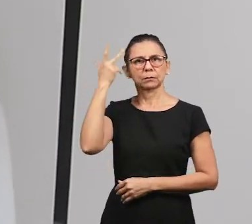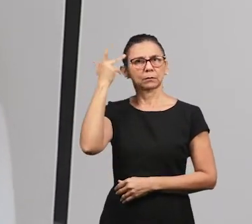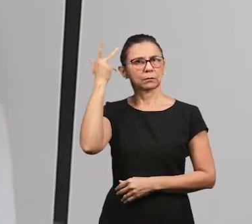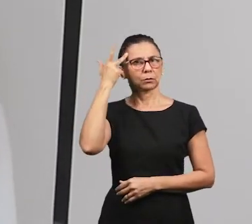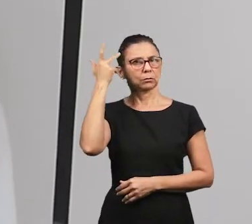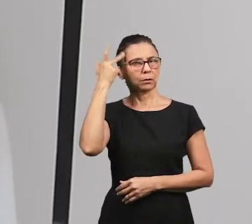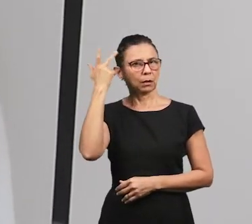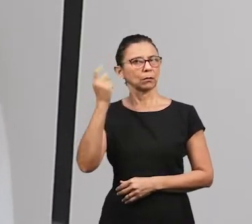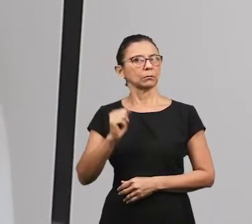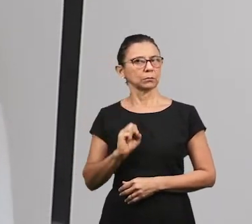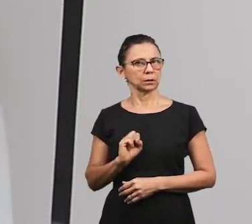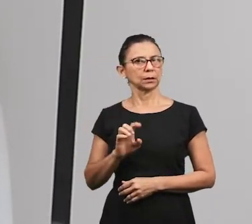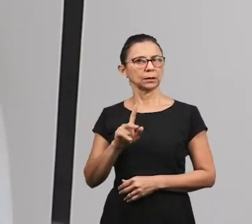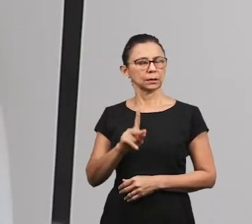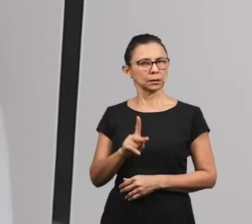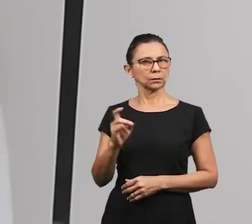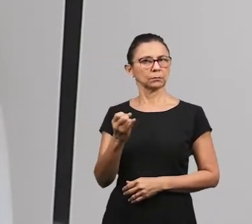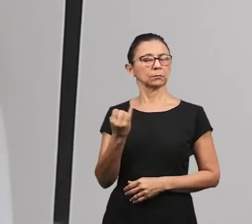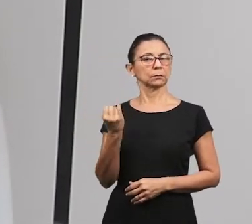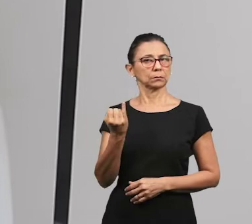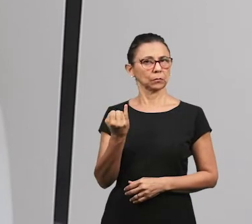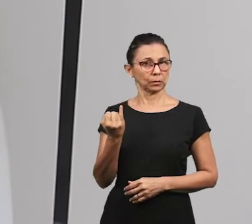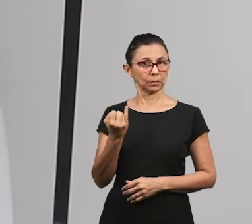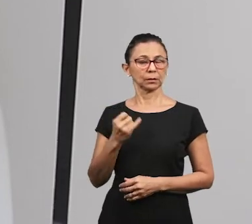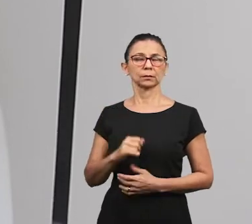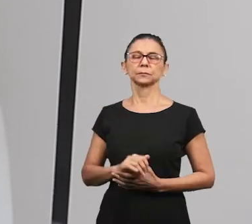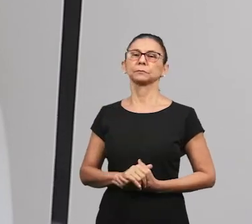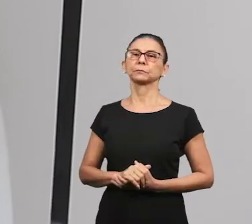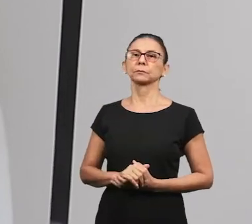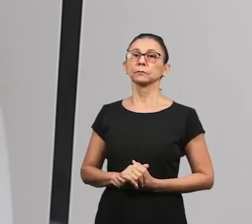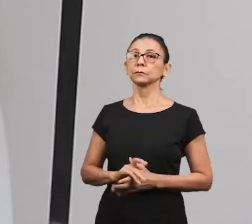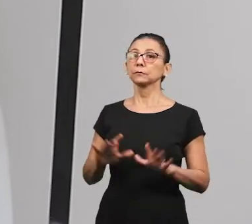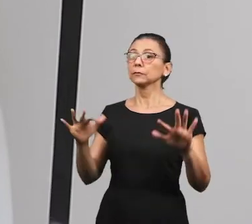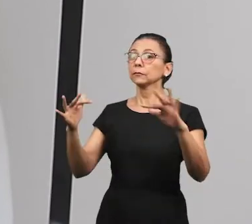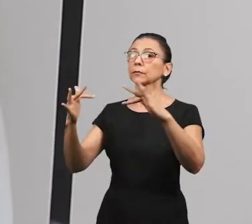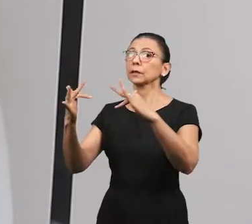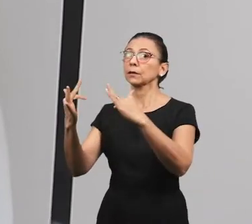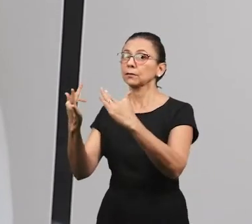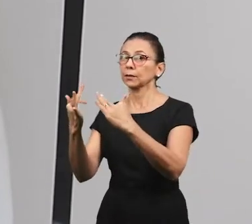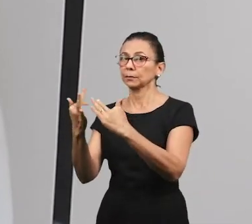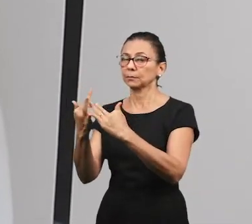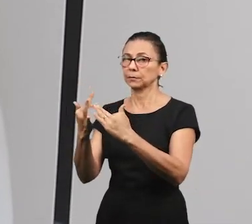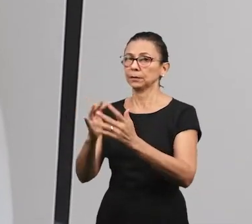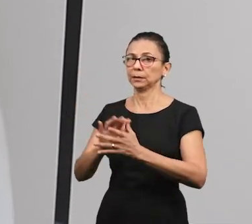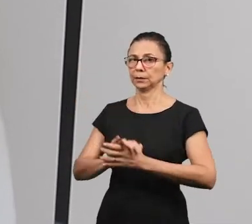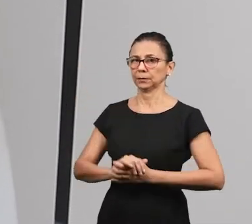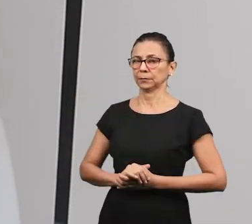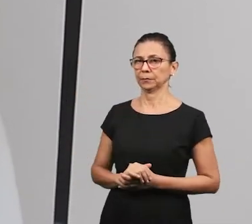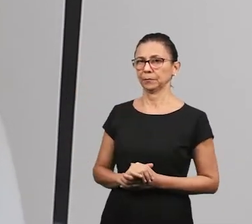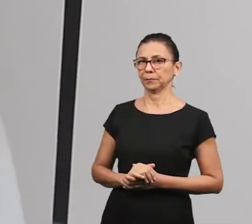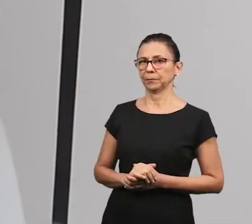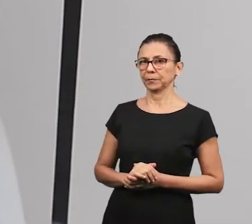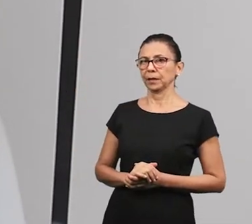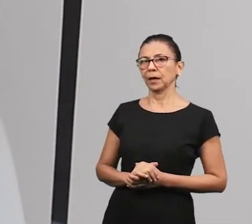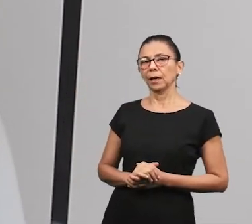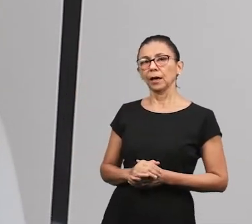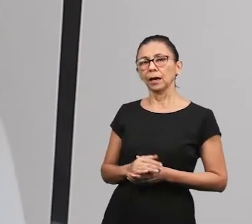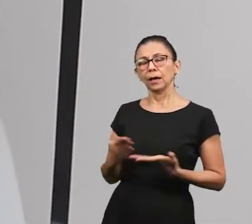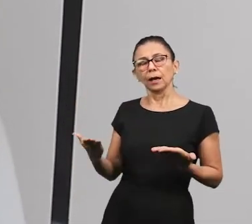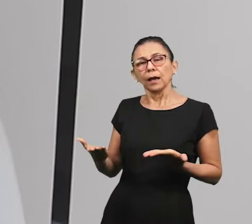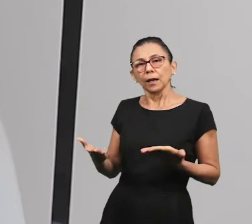каком-то празднике, а дома родители должны продолжать питать ребенка нормальным